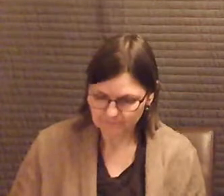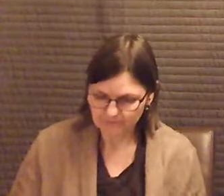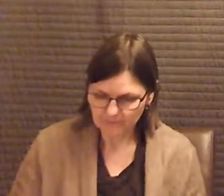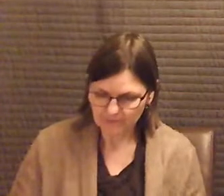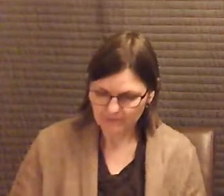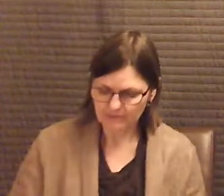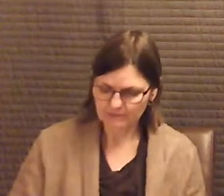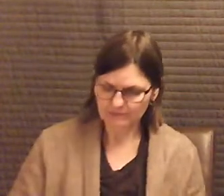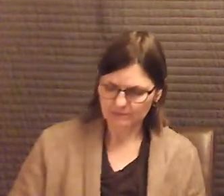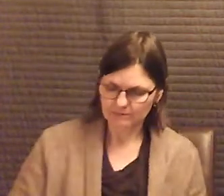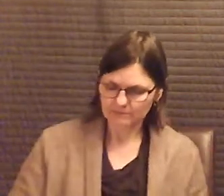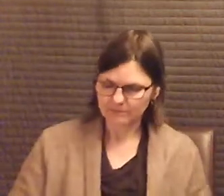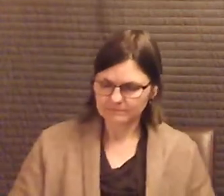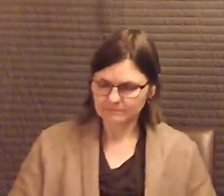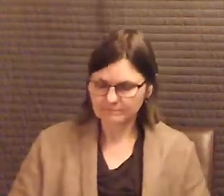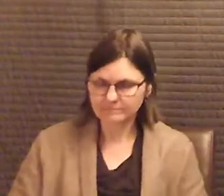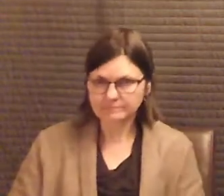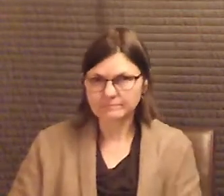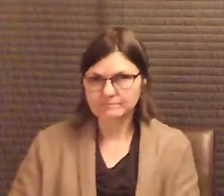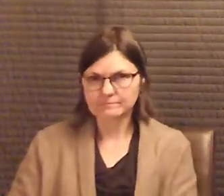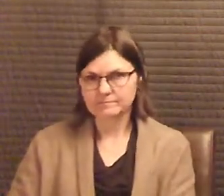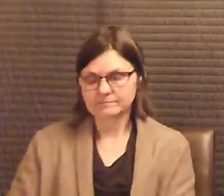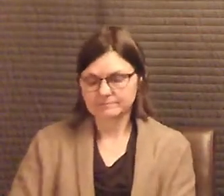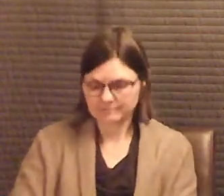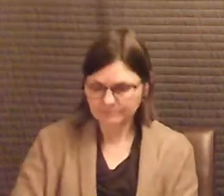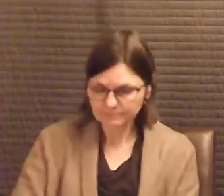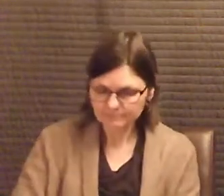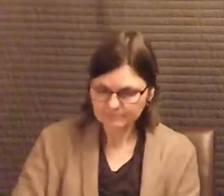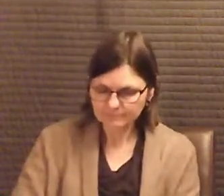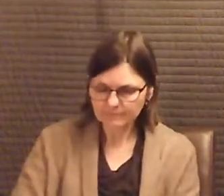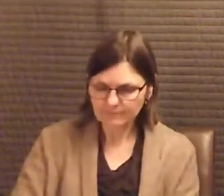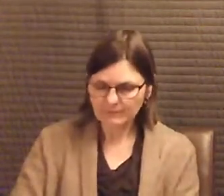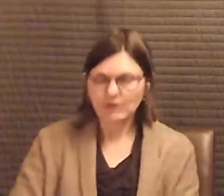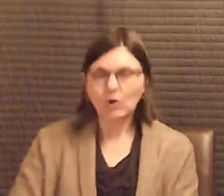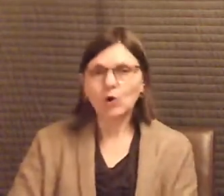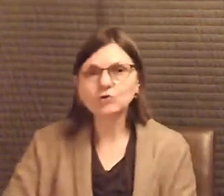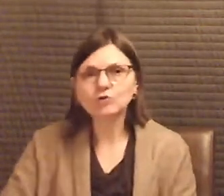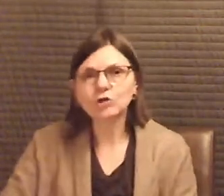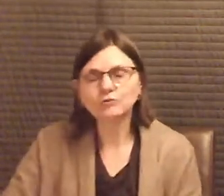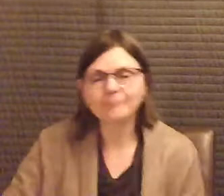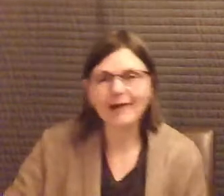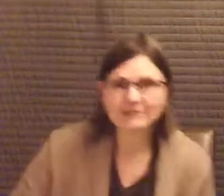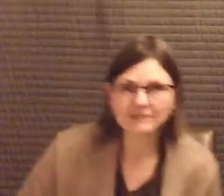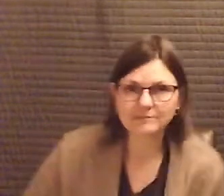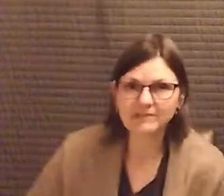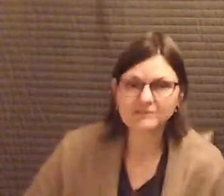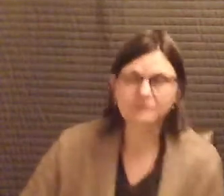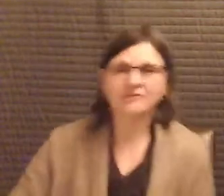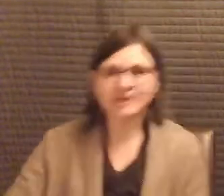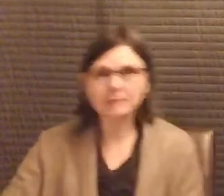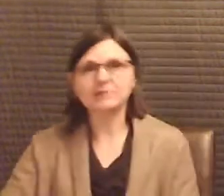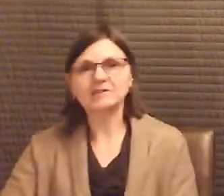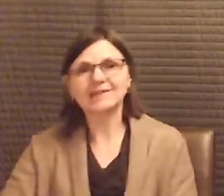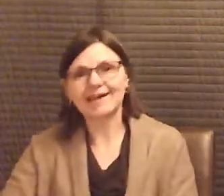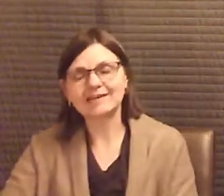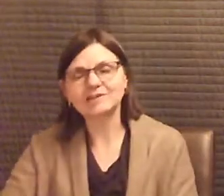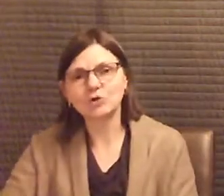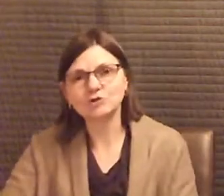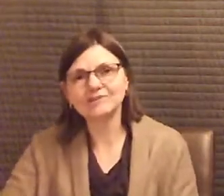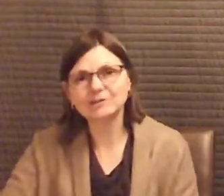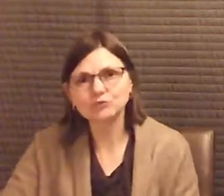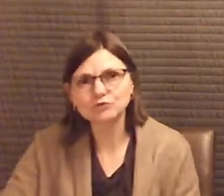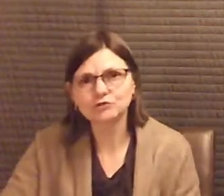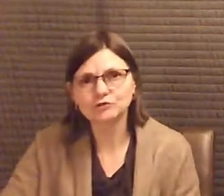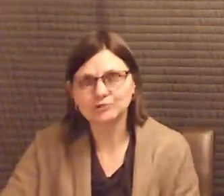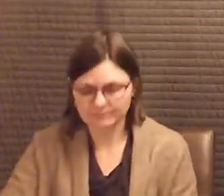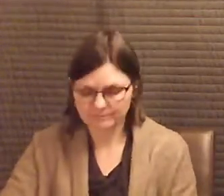familie mix mijn doelen gendo zoek god zijn van geloof maakt dat mensen verwerpen degenen die